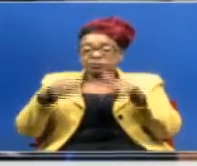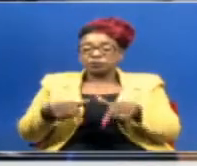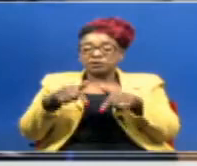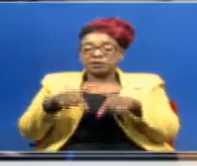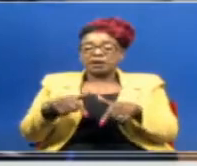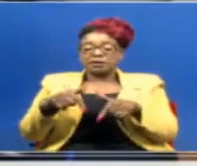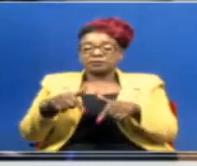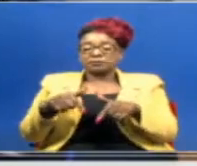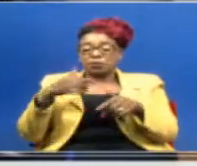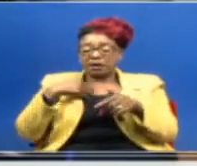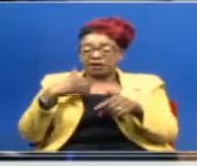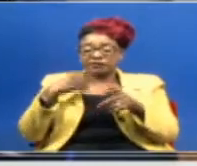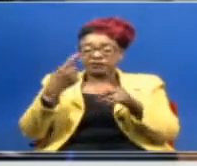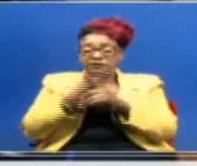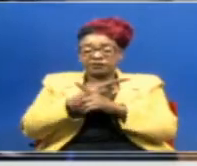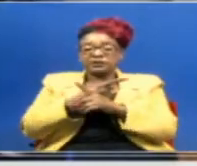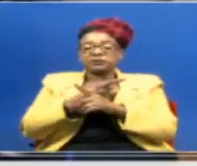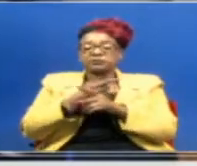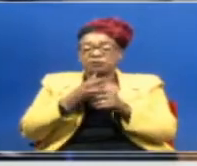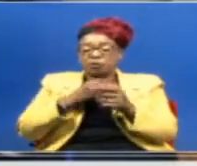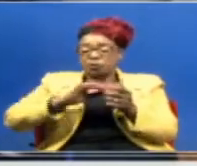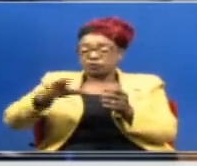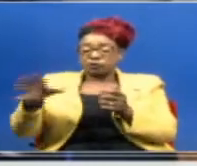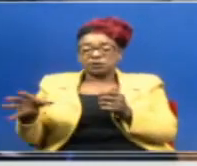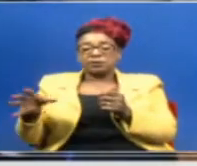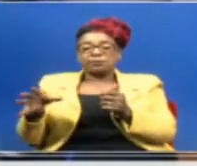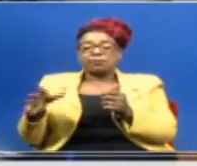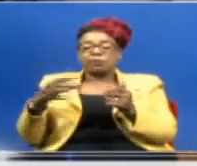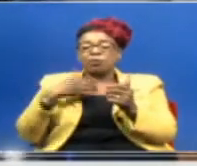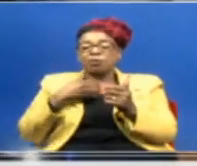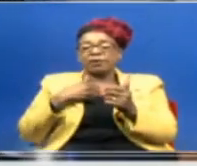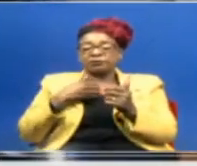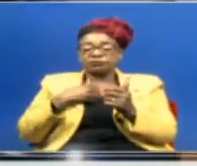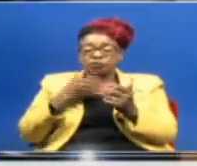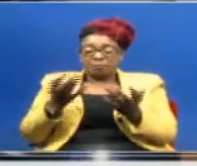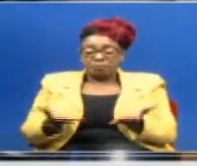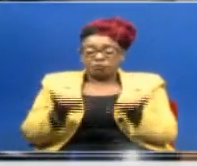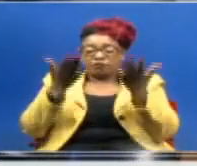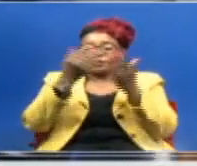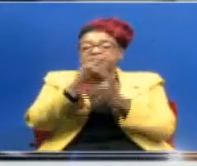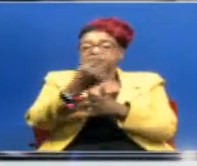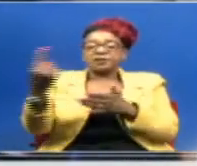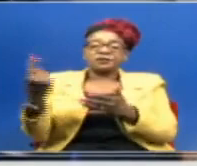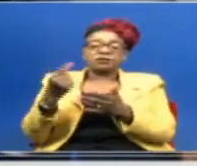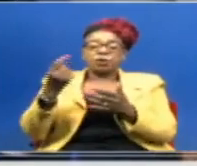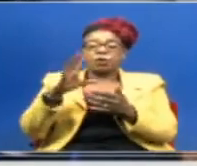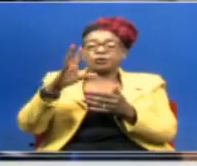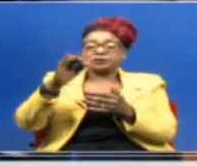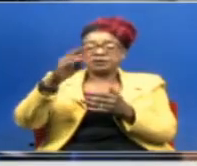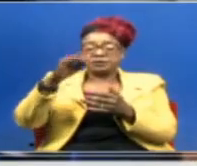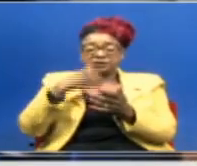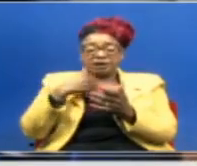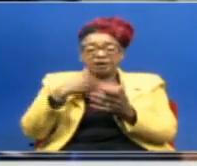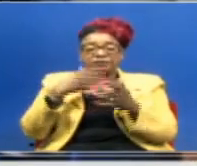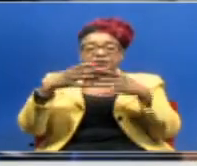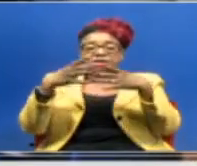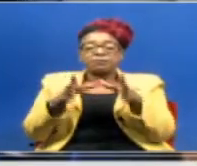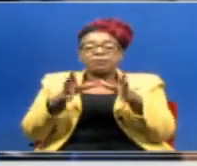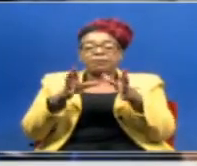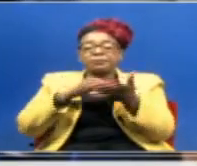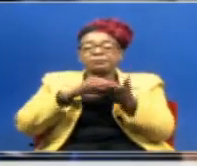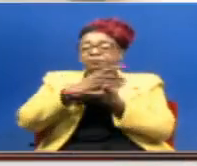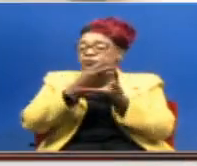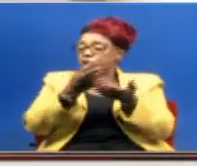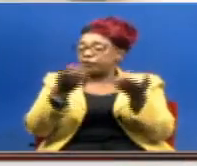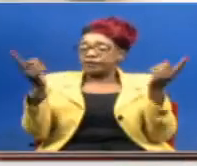different tournaments, different constituencies. We want to improve each constituency and at least have a team from all over Murang'a